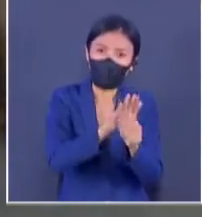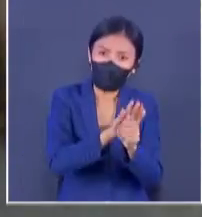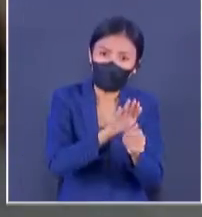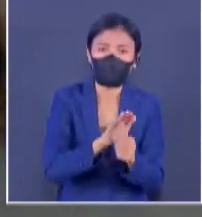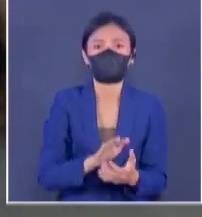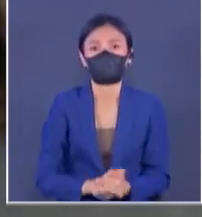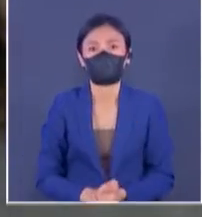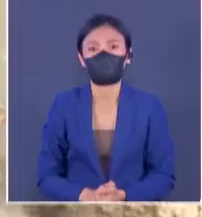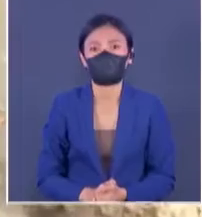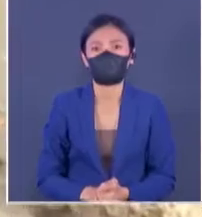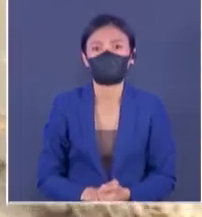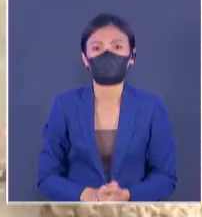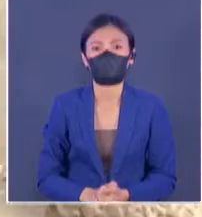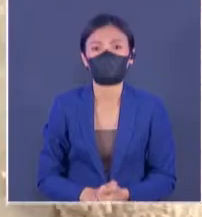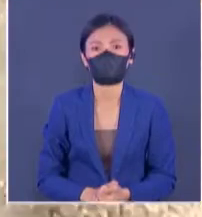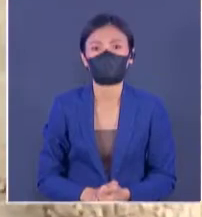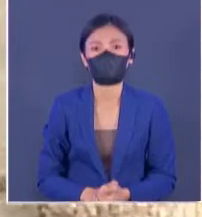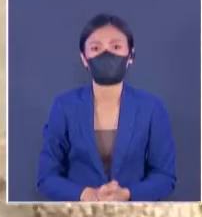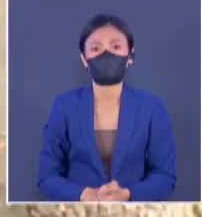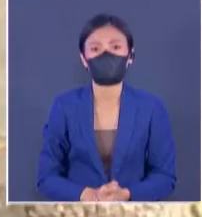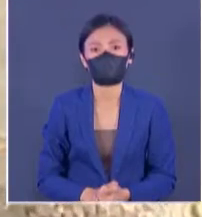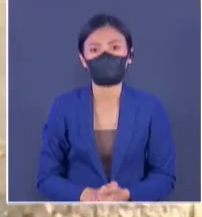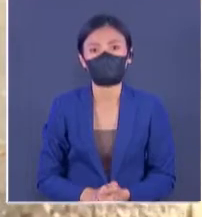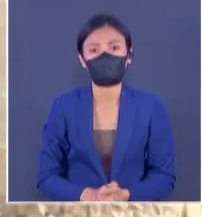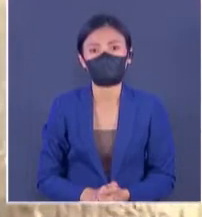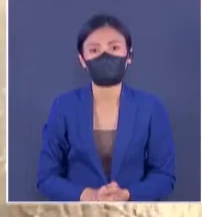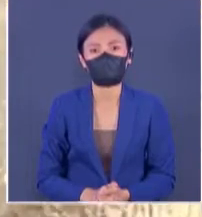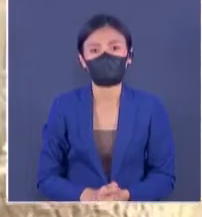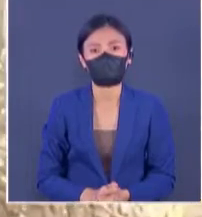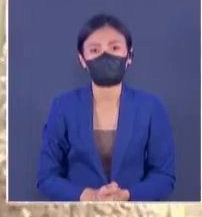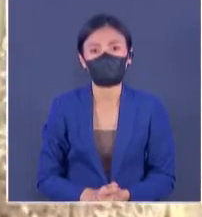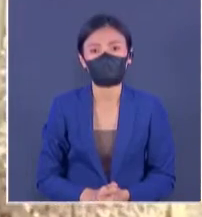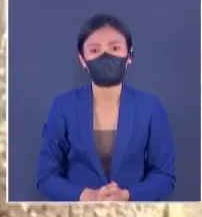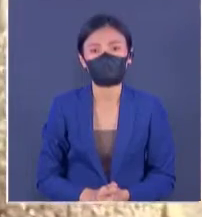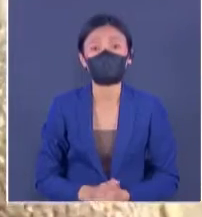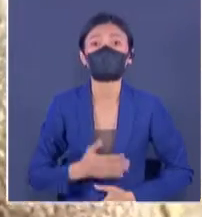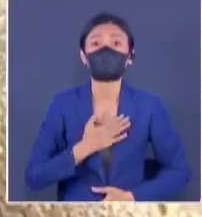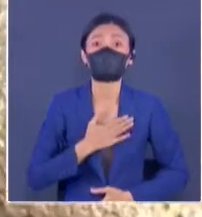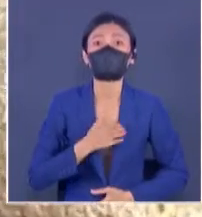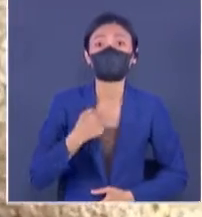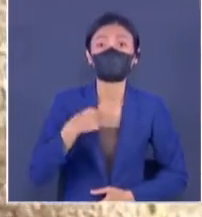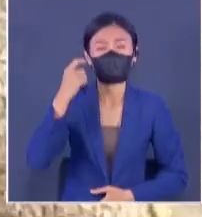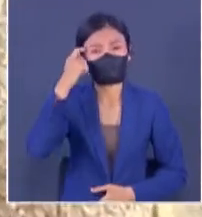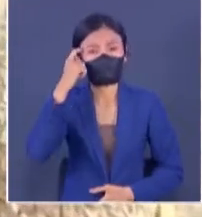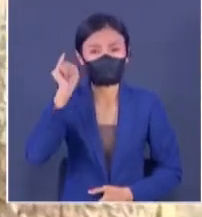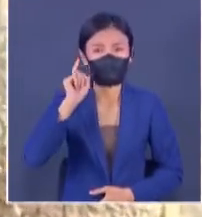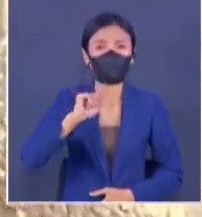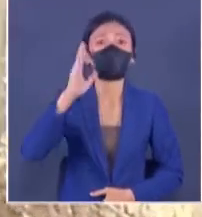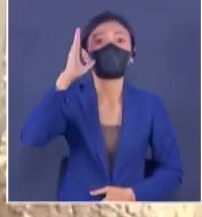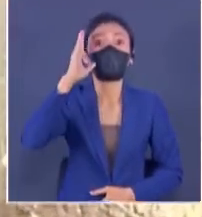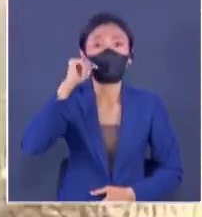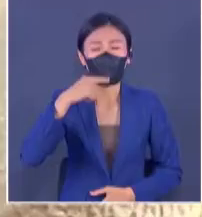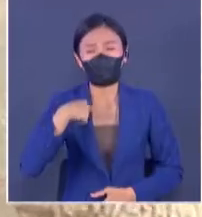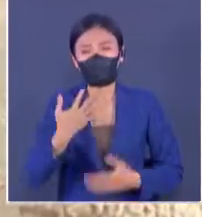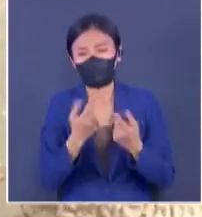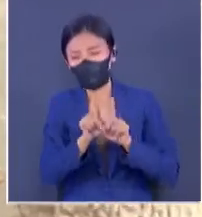วกันหน่อยค่ะ หนูยังงงว่าพ่อหนูที่หนูไปต้องกว่าไปแล้วจะกลับมาหาหนูได้ยังไงแบบไ